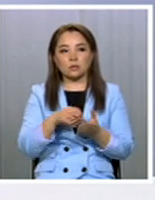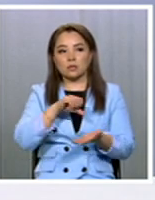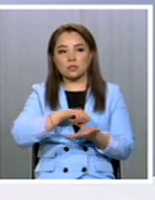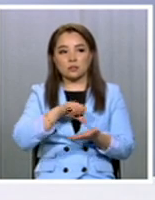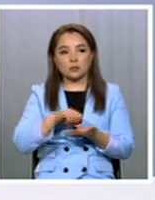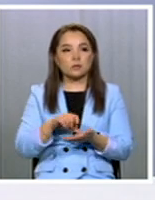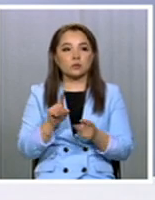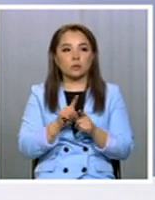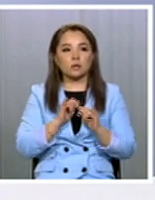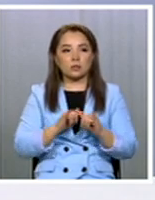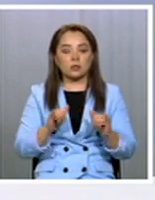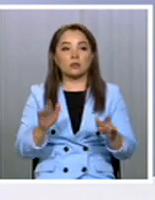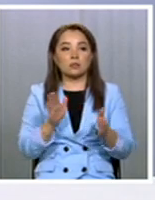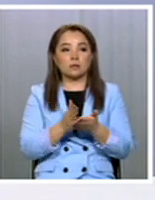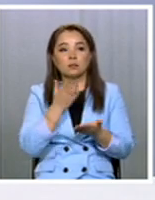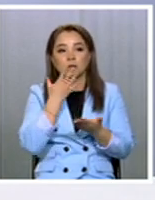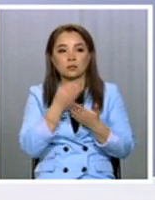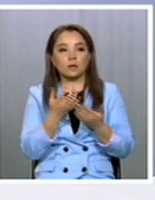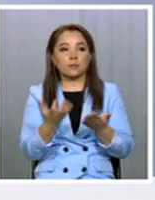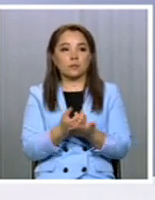бейнеленген болатын.